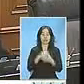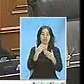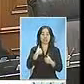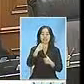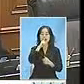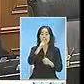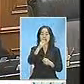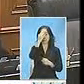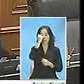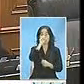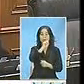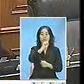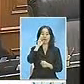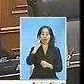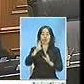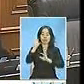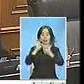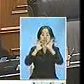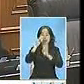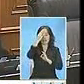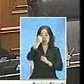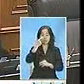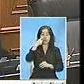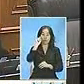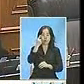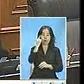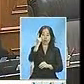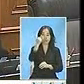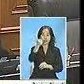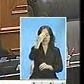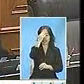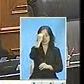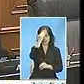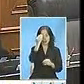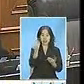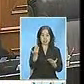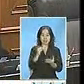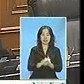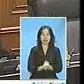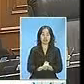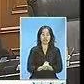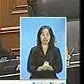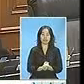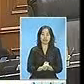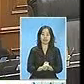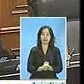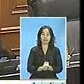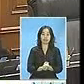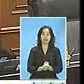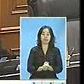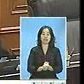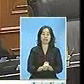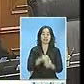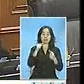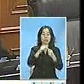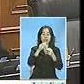ว.แต่งตั้งเนี่ยเป็นแล้วเป็นอีกได้ถูกมีการเลือกตั้งได้สองครั้งท่านประธานครับเรื่อง